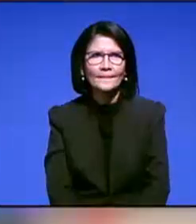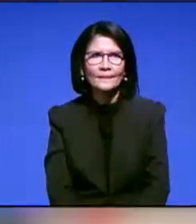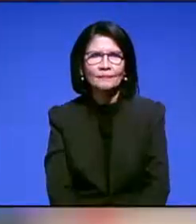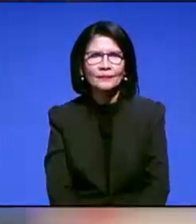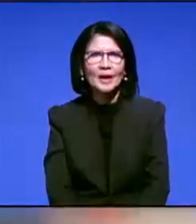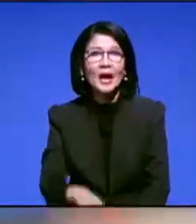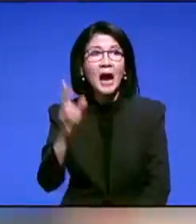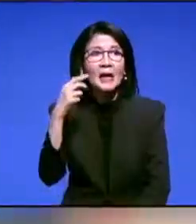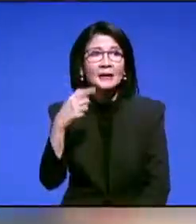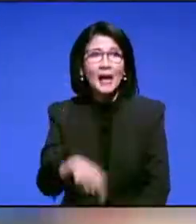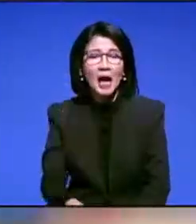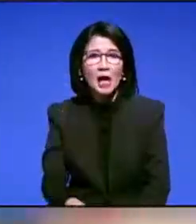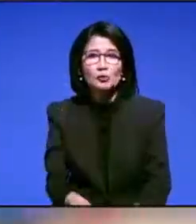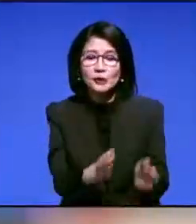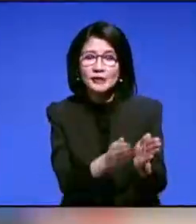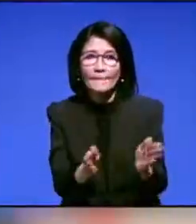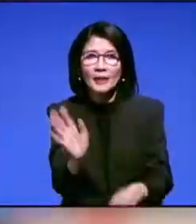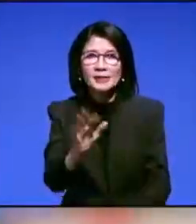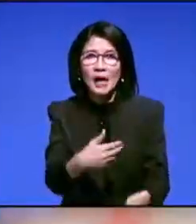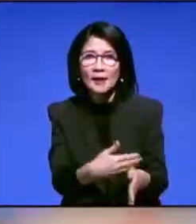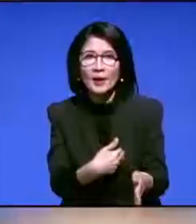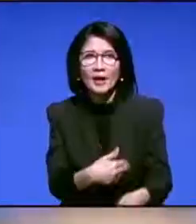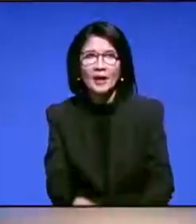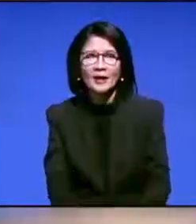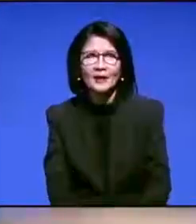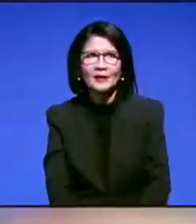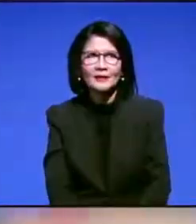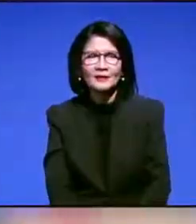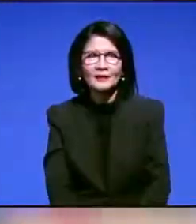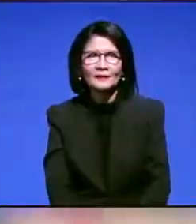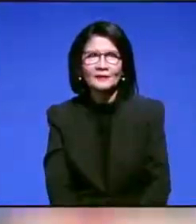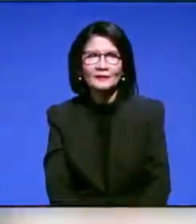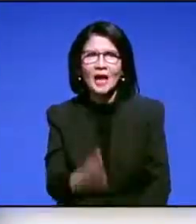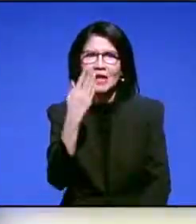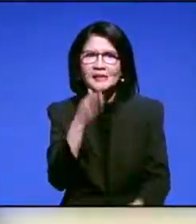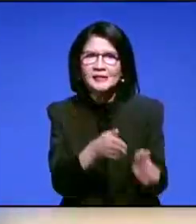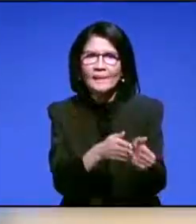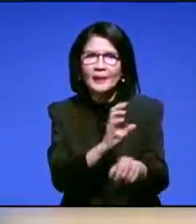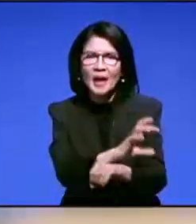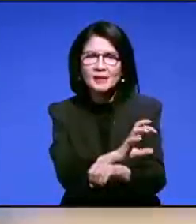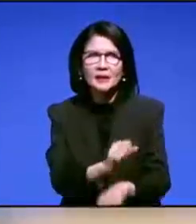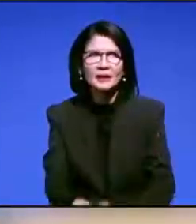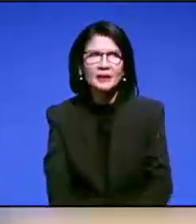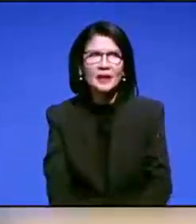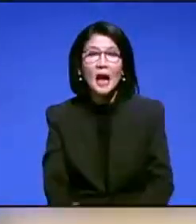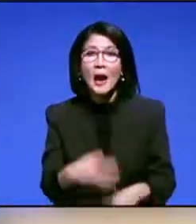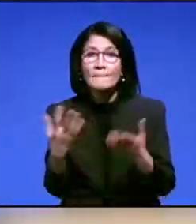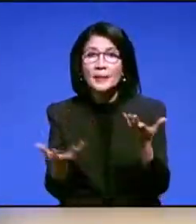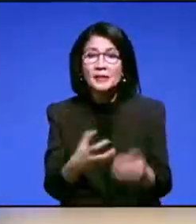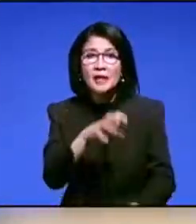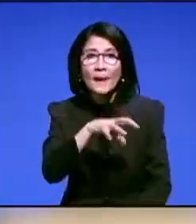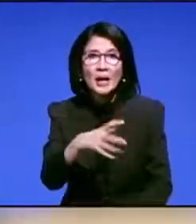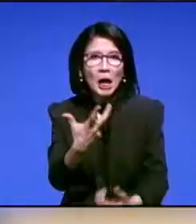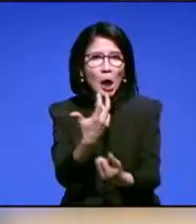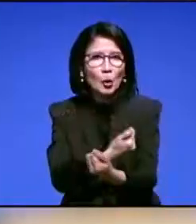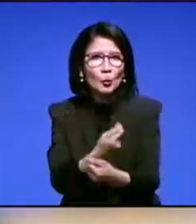Jadi harus agak di samping ya, kalau kita di belakang atau di samping dia, malah akan mendistract, jadi harus benar-benar di samping. Biasanya itu barang atau narkotika